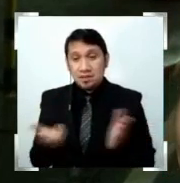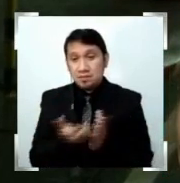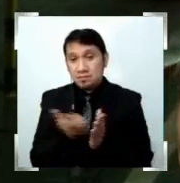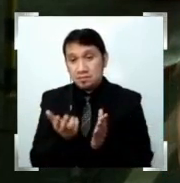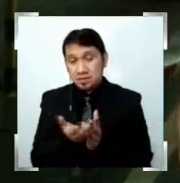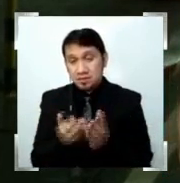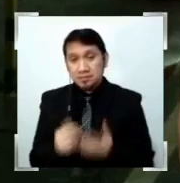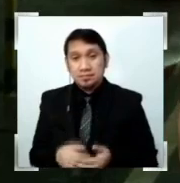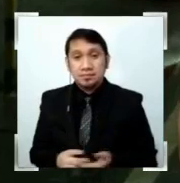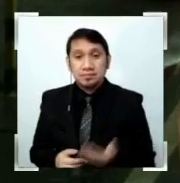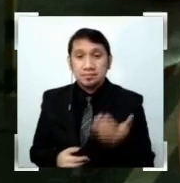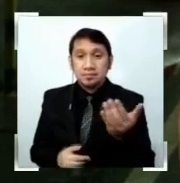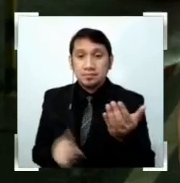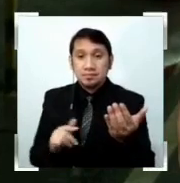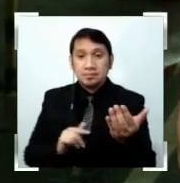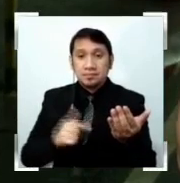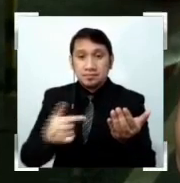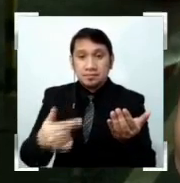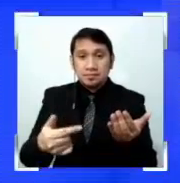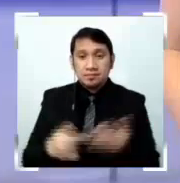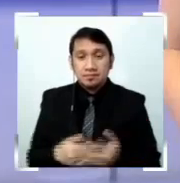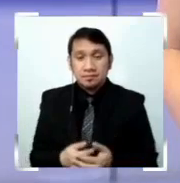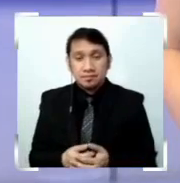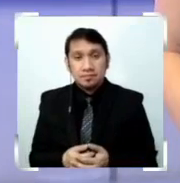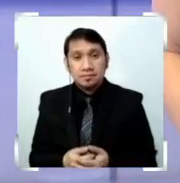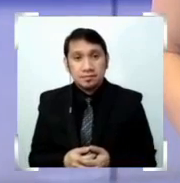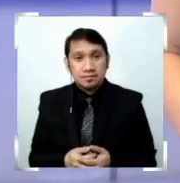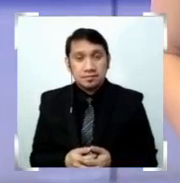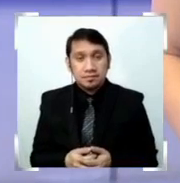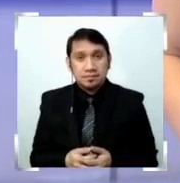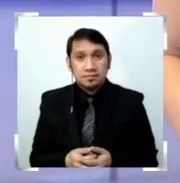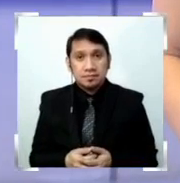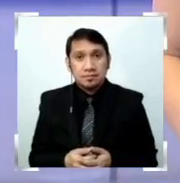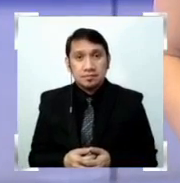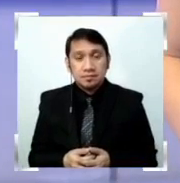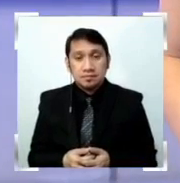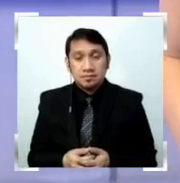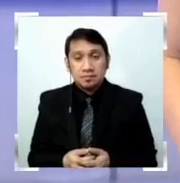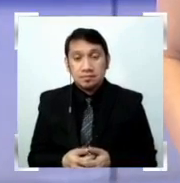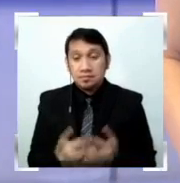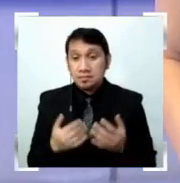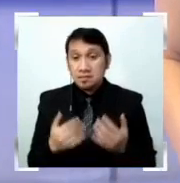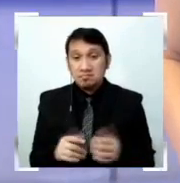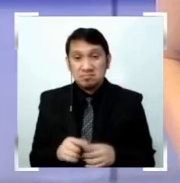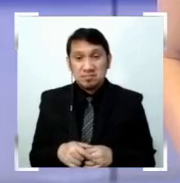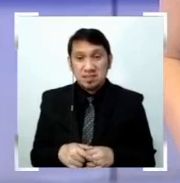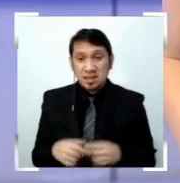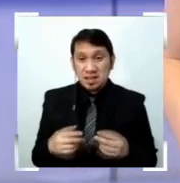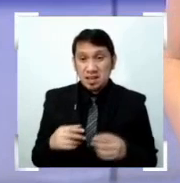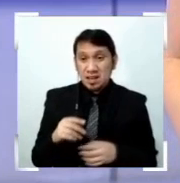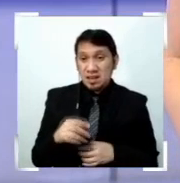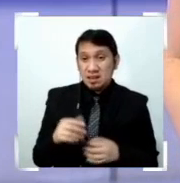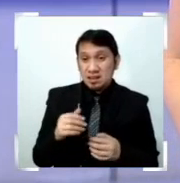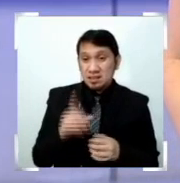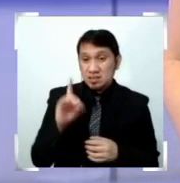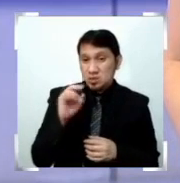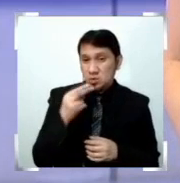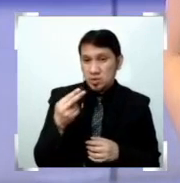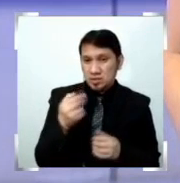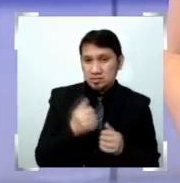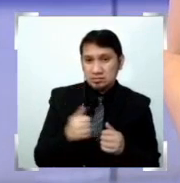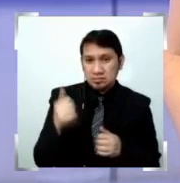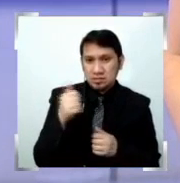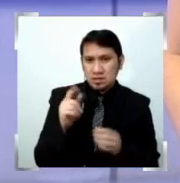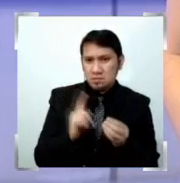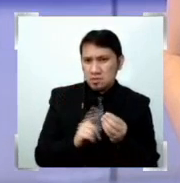Corinne Katibayan, ang inyong saksi. Tutol maging ang health secretary sa pasya ng IATF na hindi na i-require ang